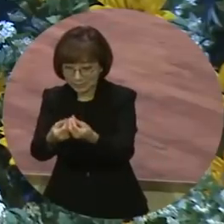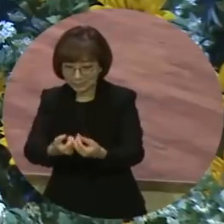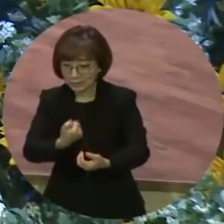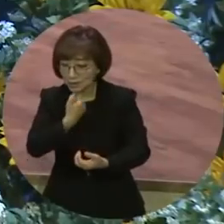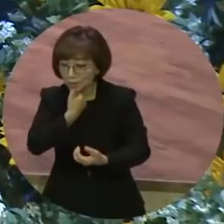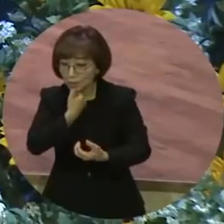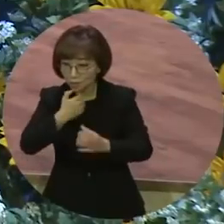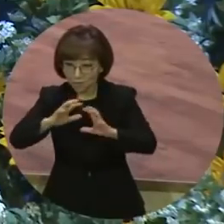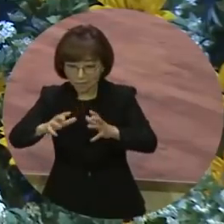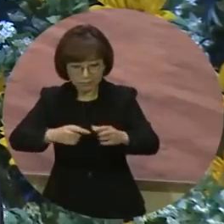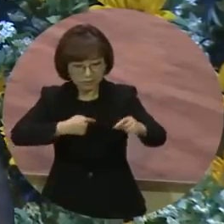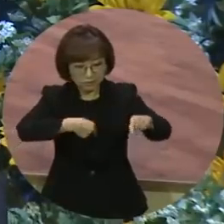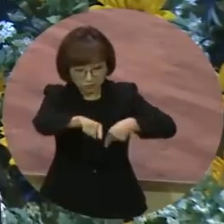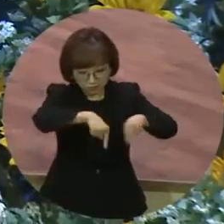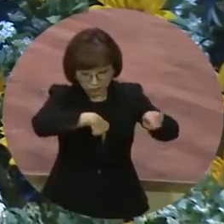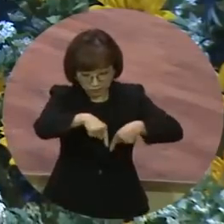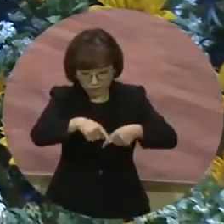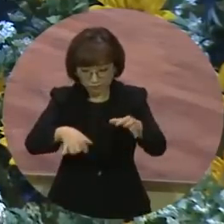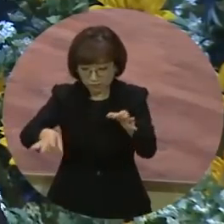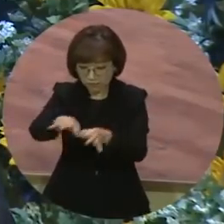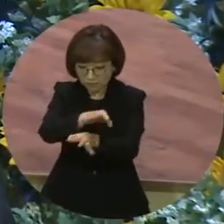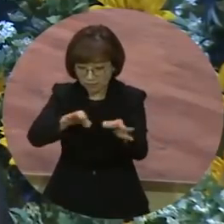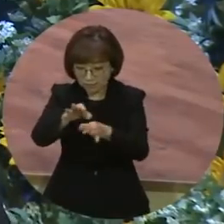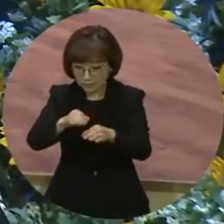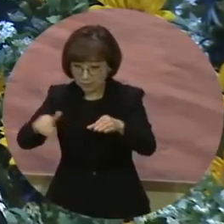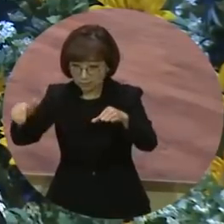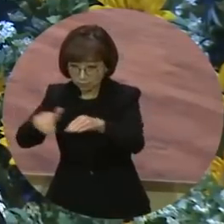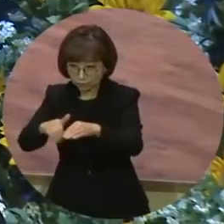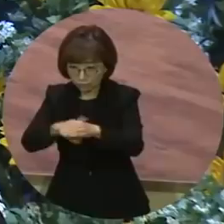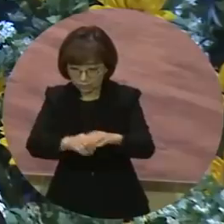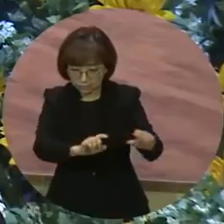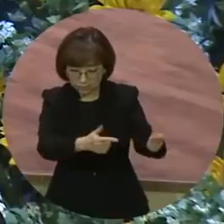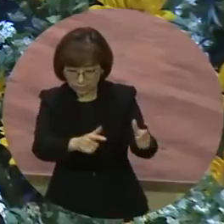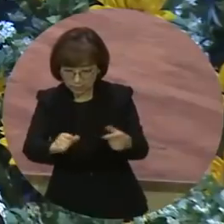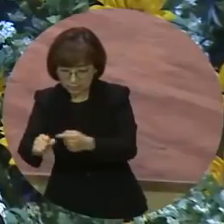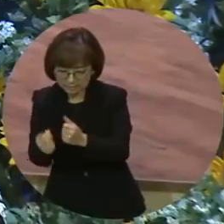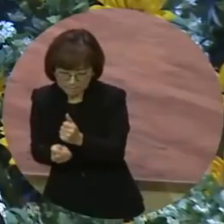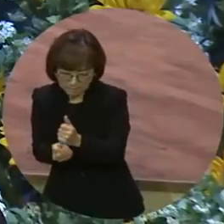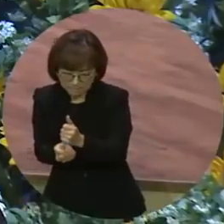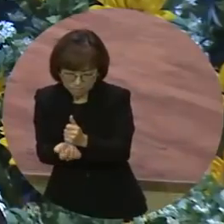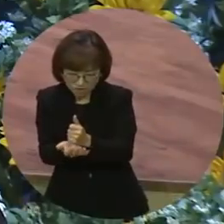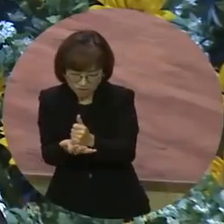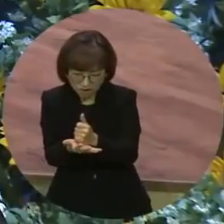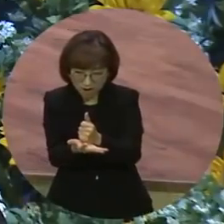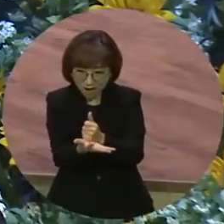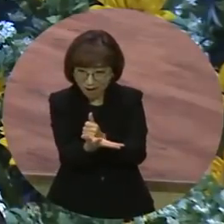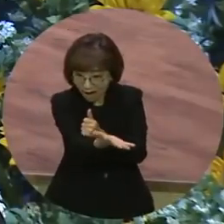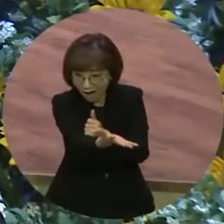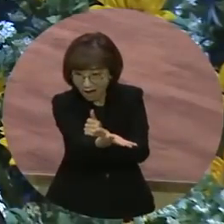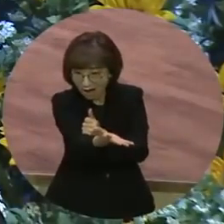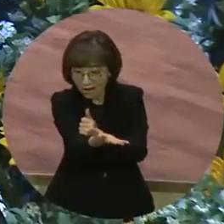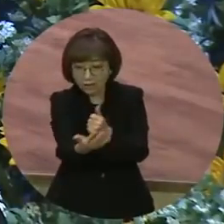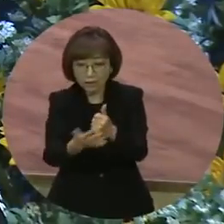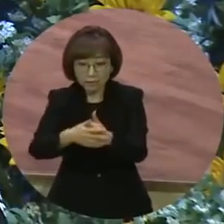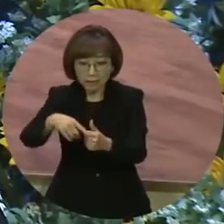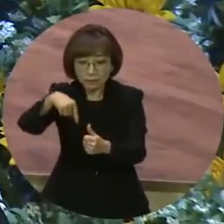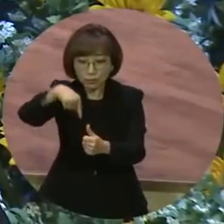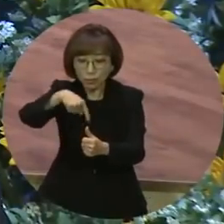정치, 경제, 문화 모든 영향력이 전 세계에 확산되어 가고 있었기